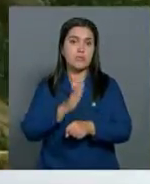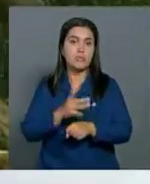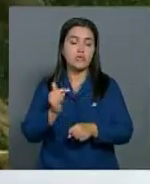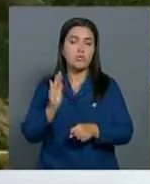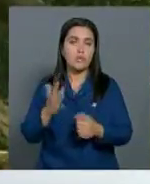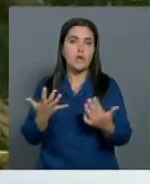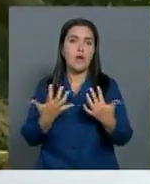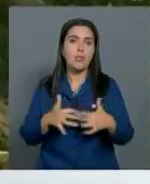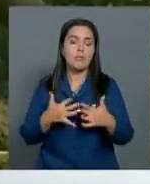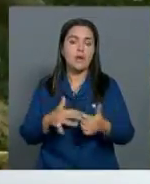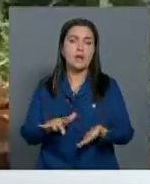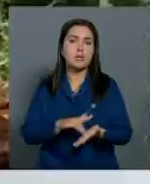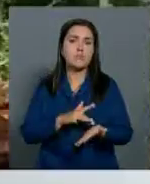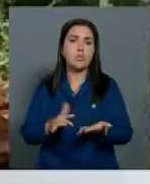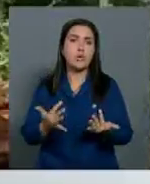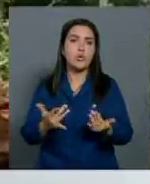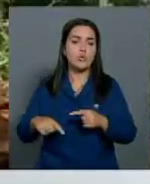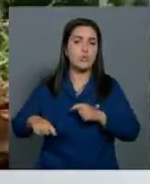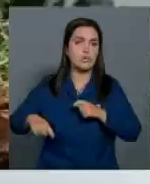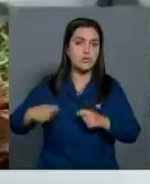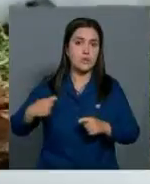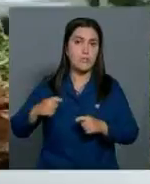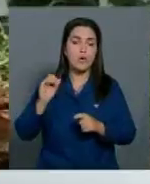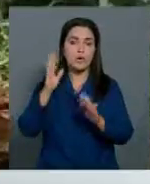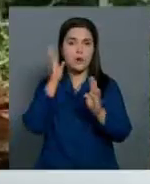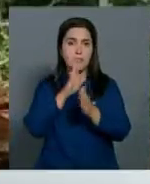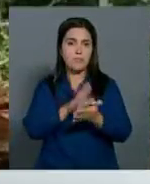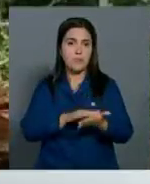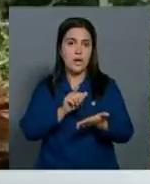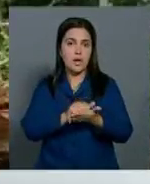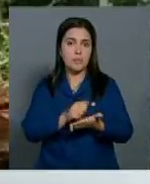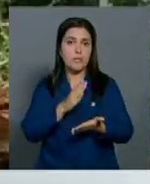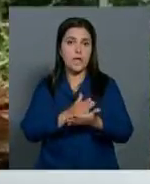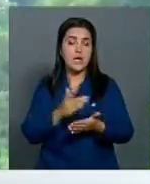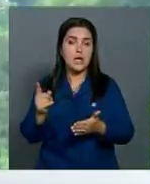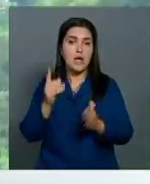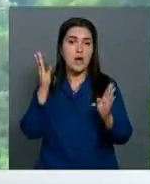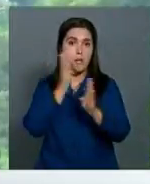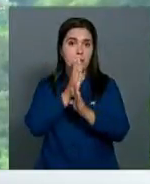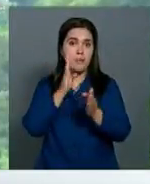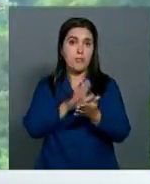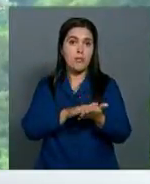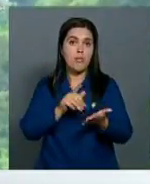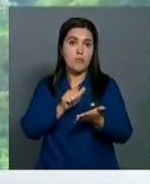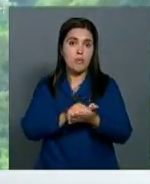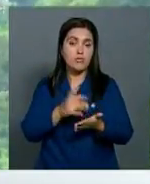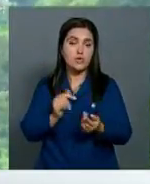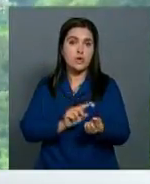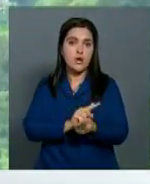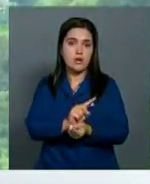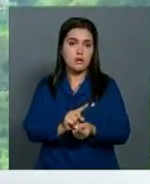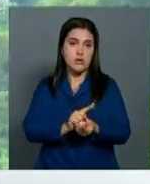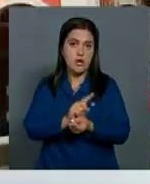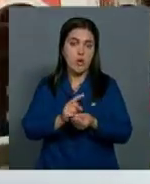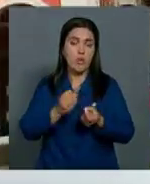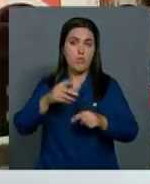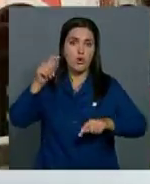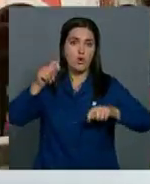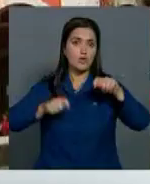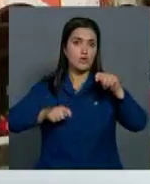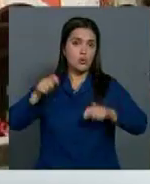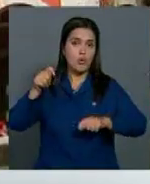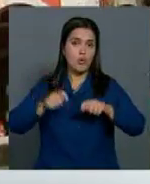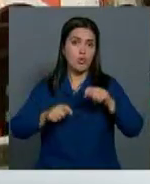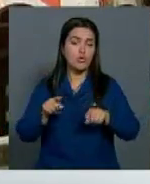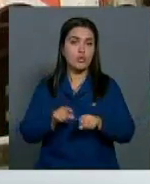Местным властям уже предстоит еще подсчитать сумму ущерба, нанесенного ураганом. Тем временем Франклин превратился в обычный тропический шторм, однако